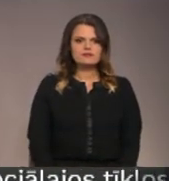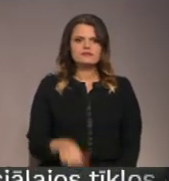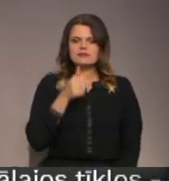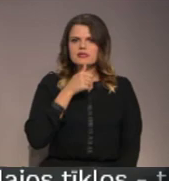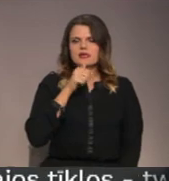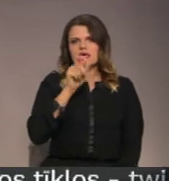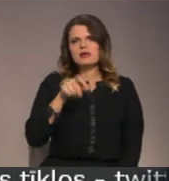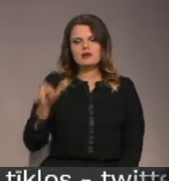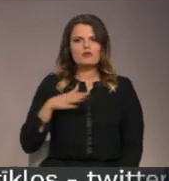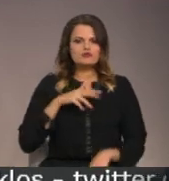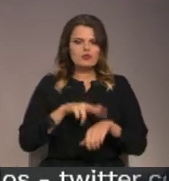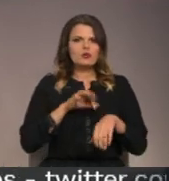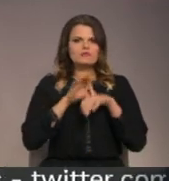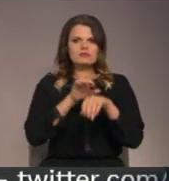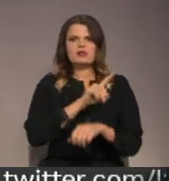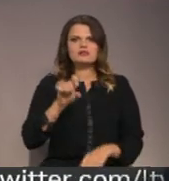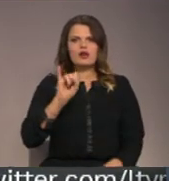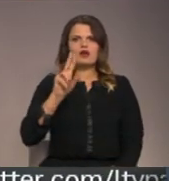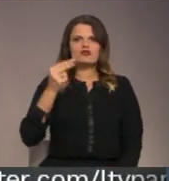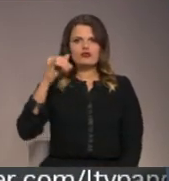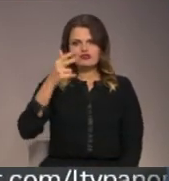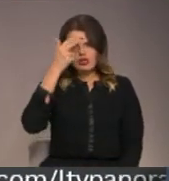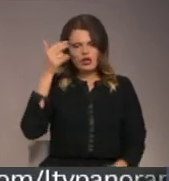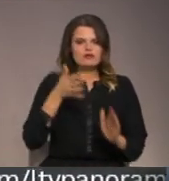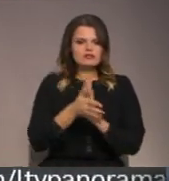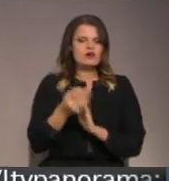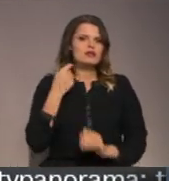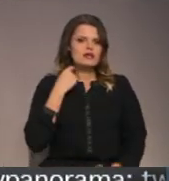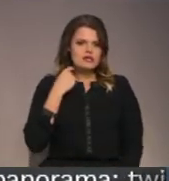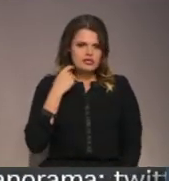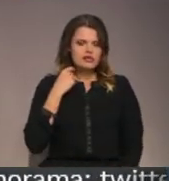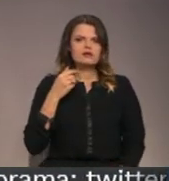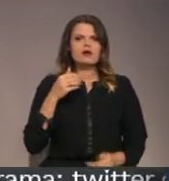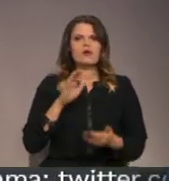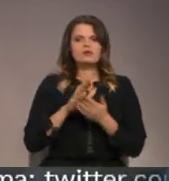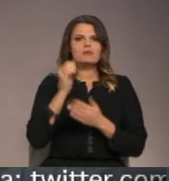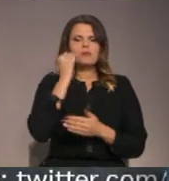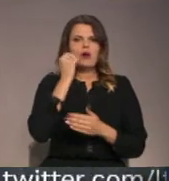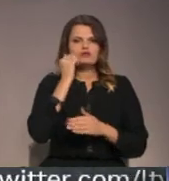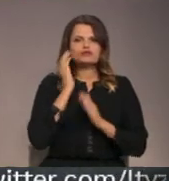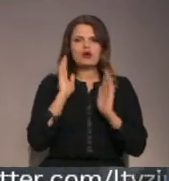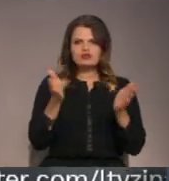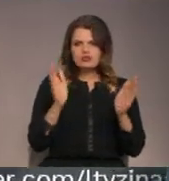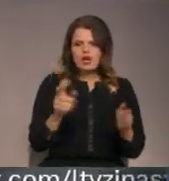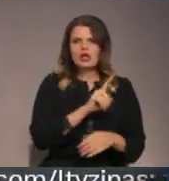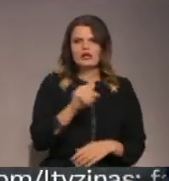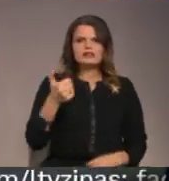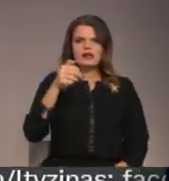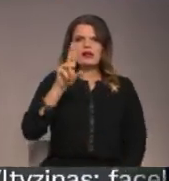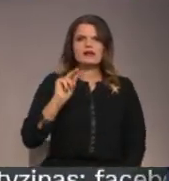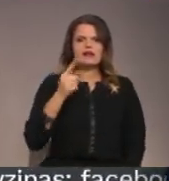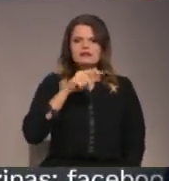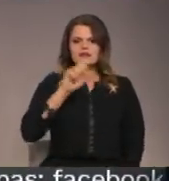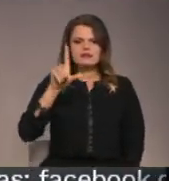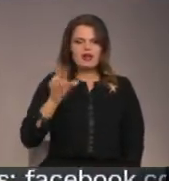Igauņus mūsu policija eskortē līdz Ainažiem, lietuviešus caur Naksnīgai Rīgai un tālāk pa Bauskas šosei pavada līdz Grēnstālei.